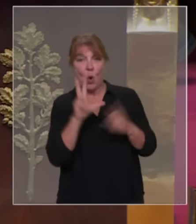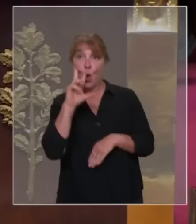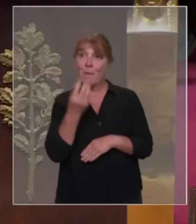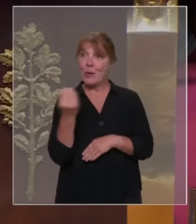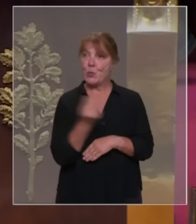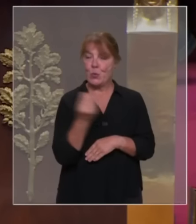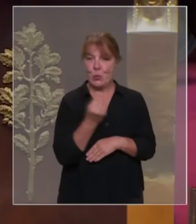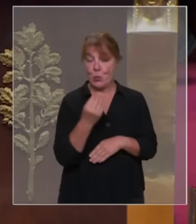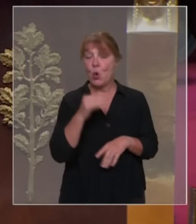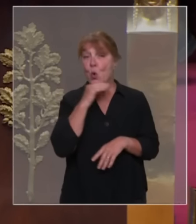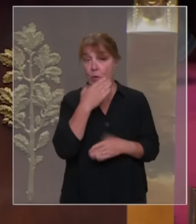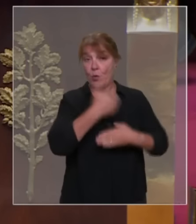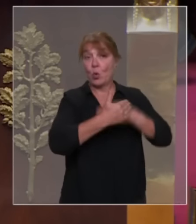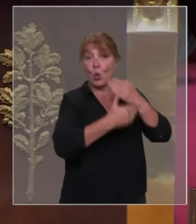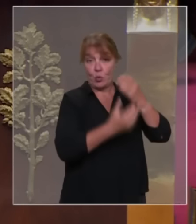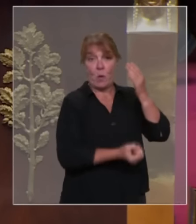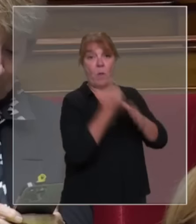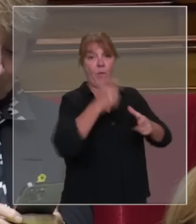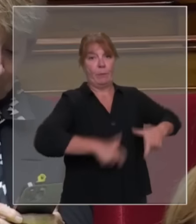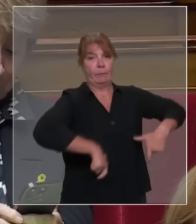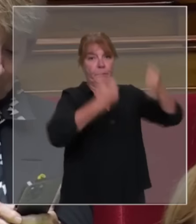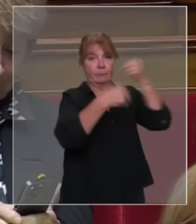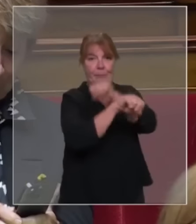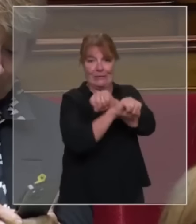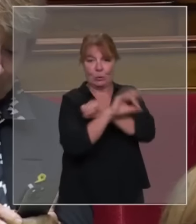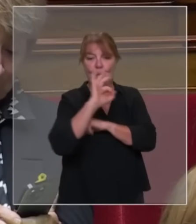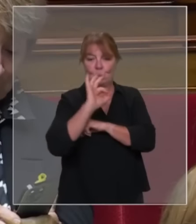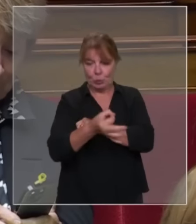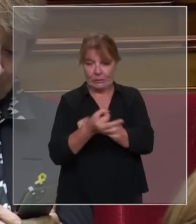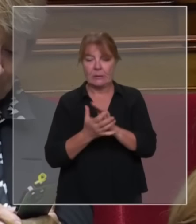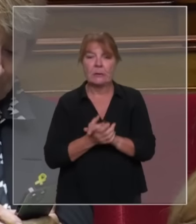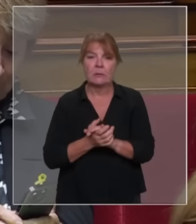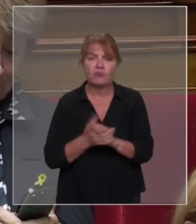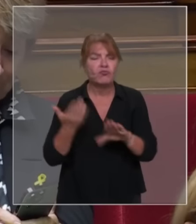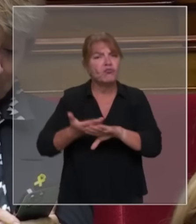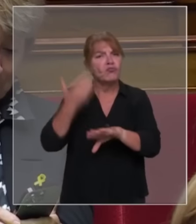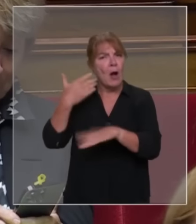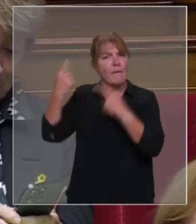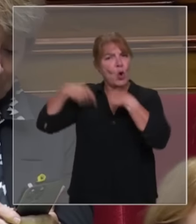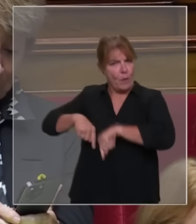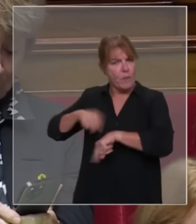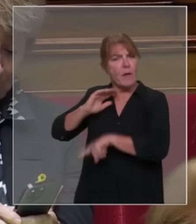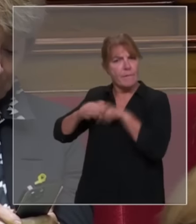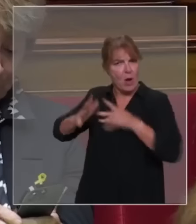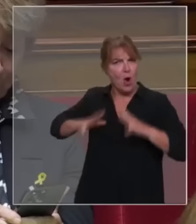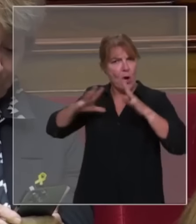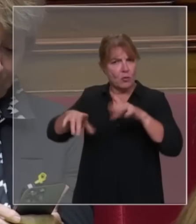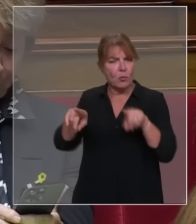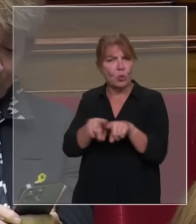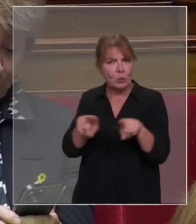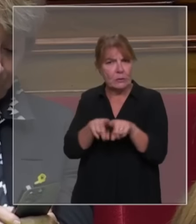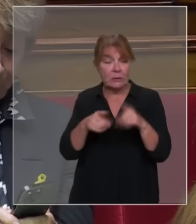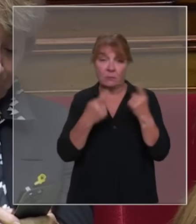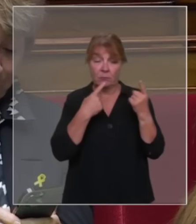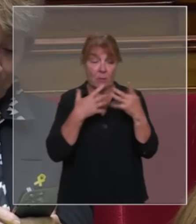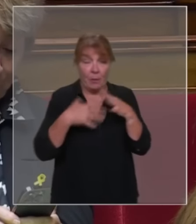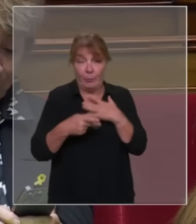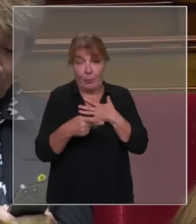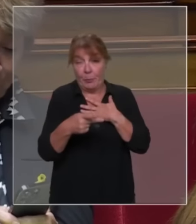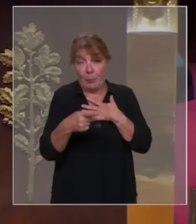est donc urgent de construire de nouvelles places de prison, déjà engagées par les gouvernements précédents, mais devant l'ampleur